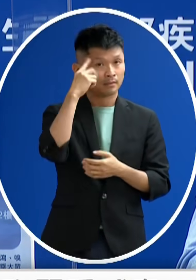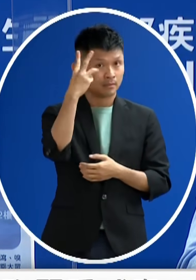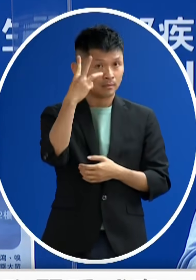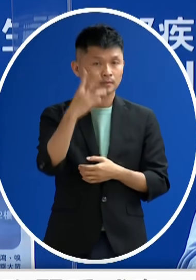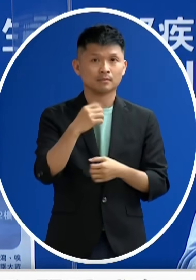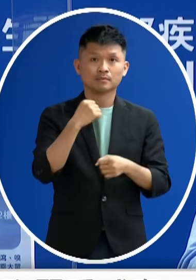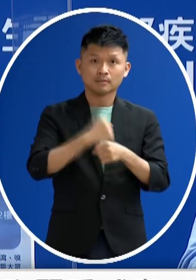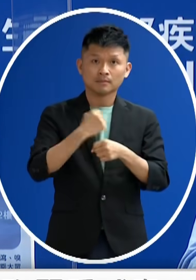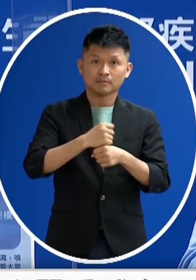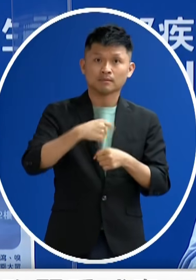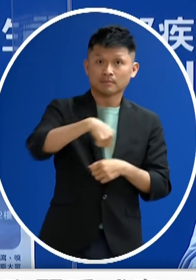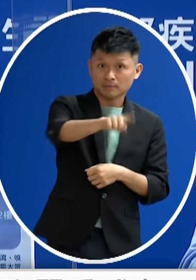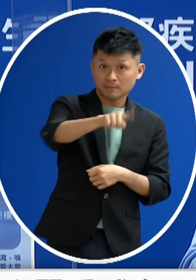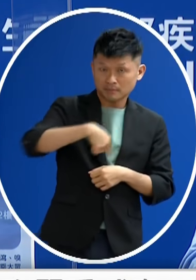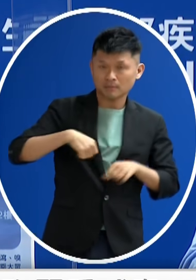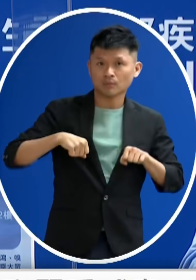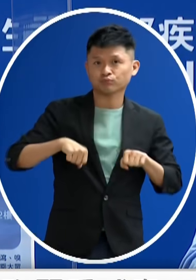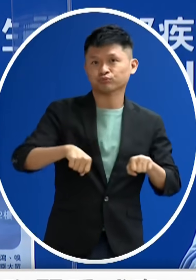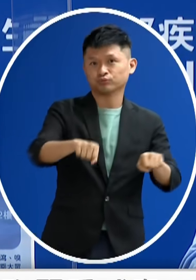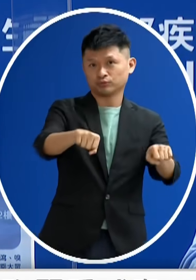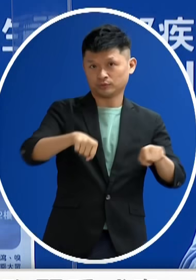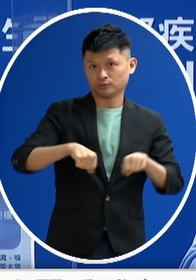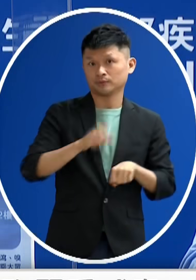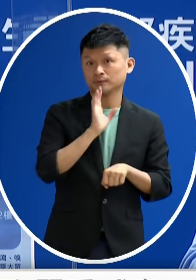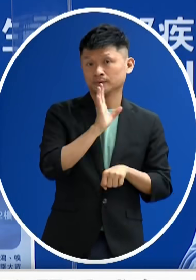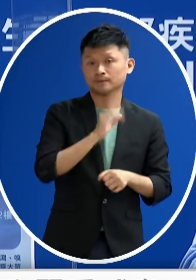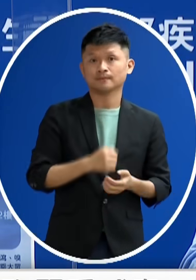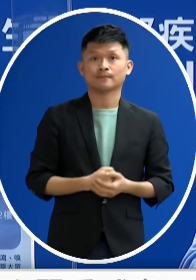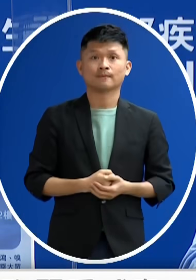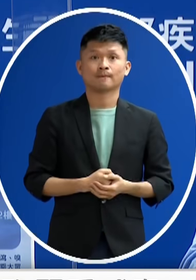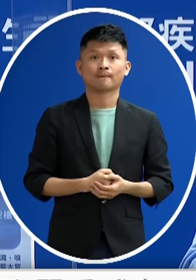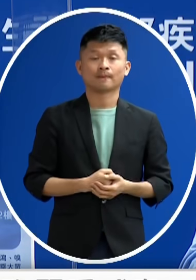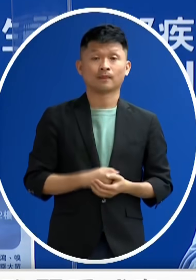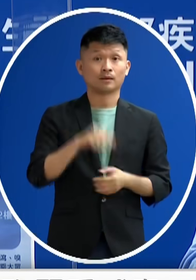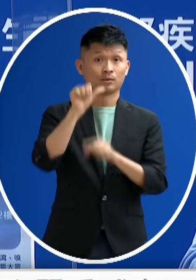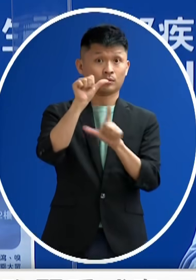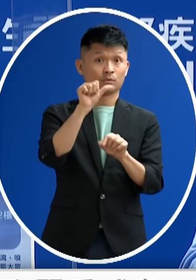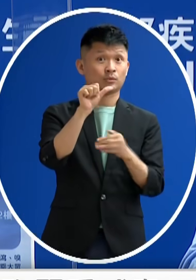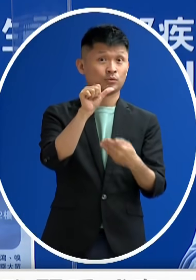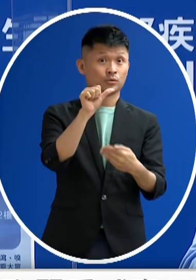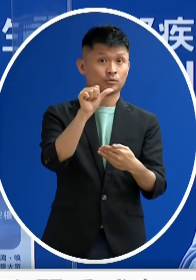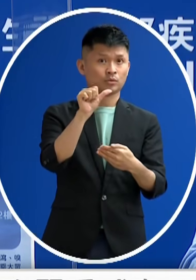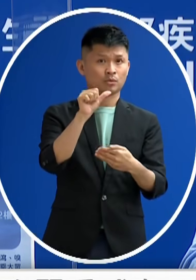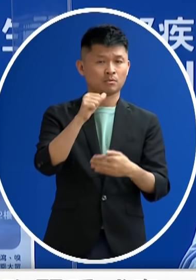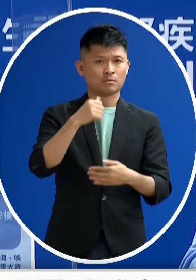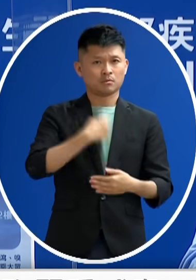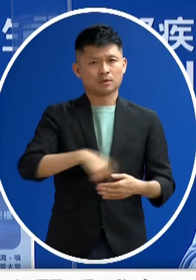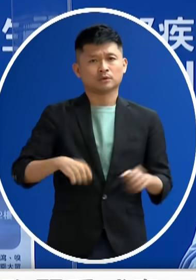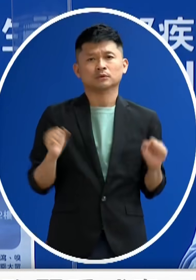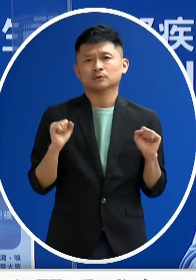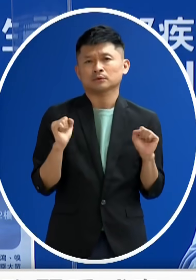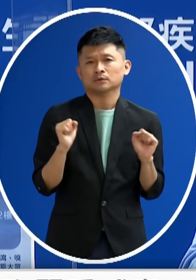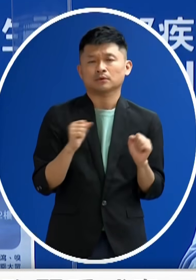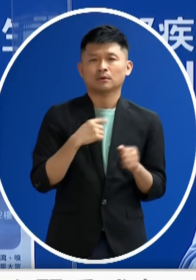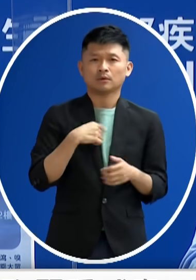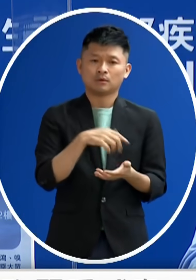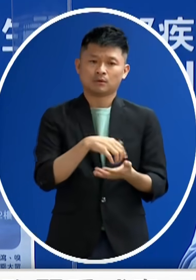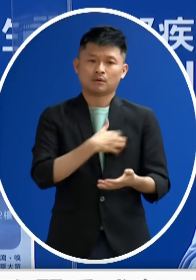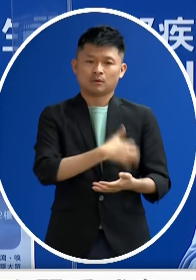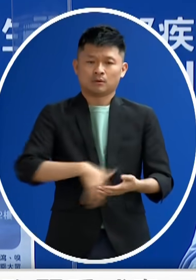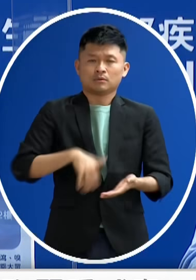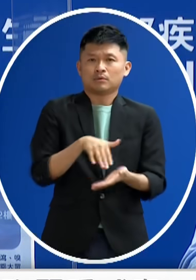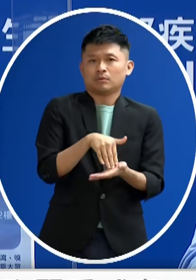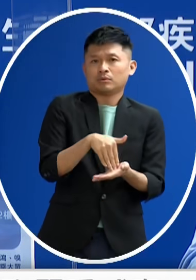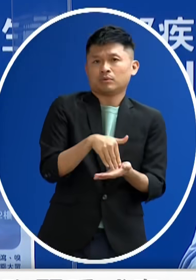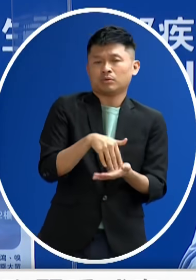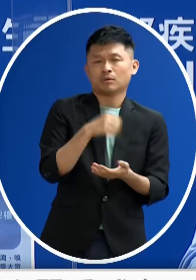都骑摩托车哈。那他因为在5月9日哈出现发冷、全身无力、咳嗽、发烧等